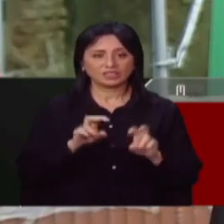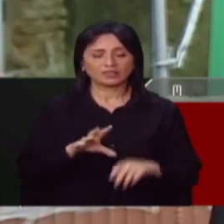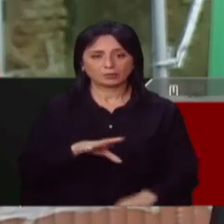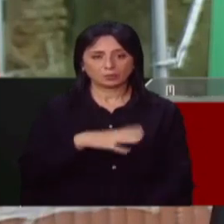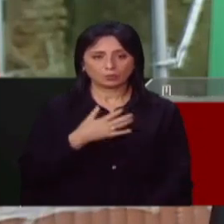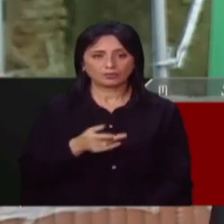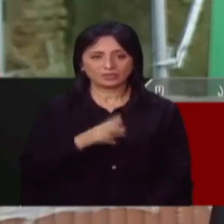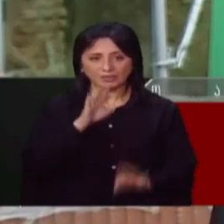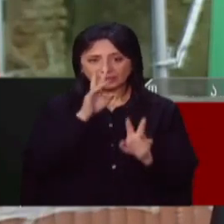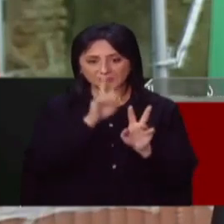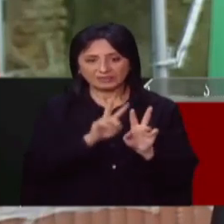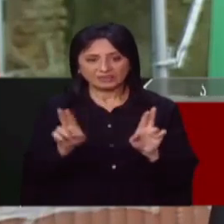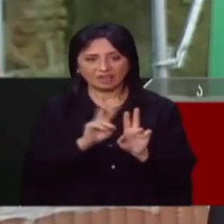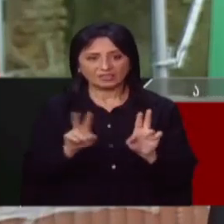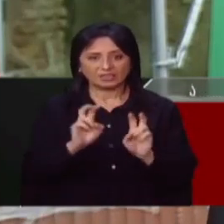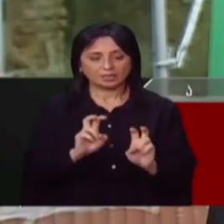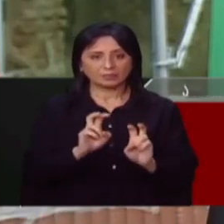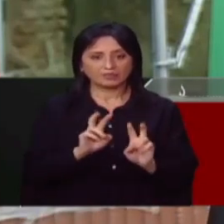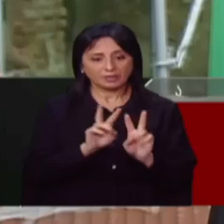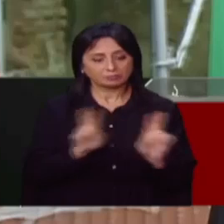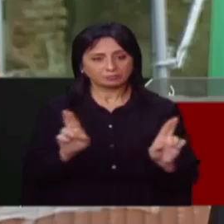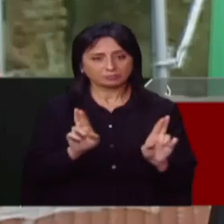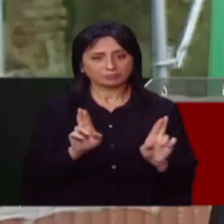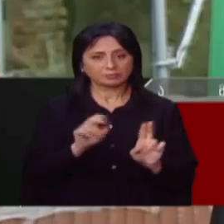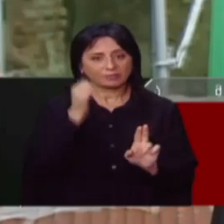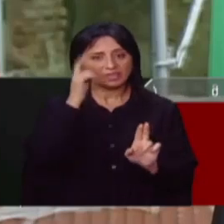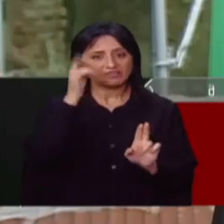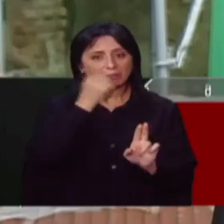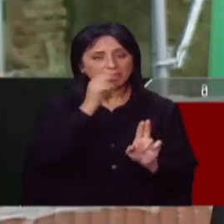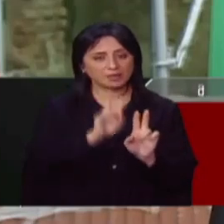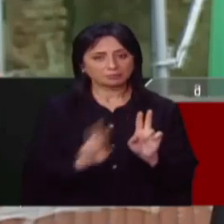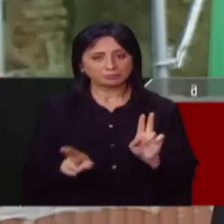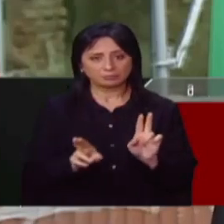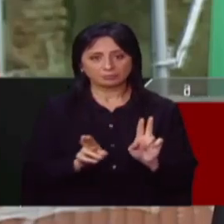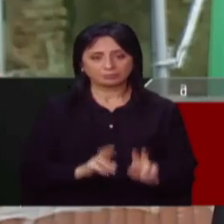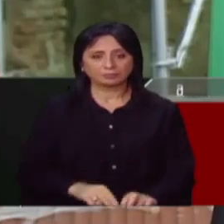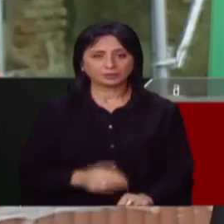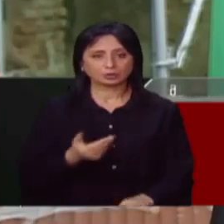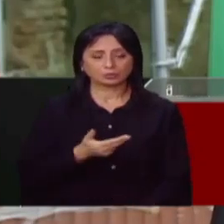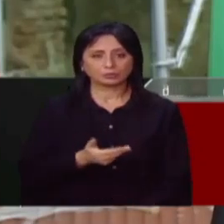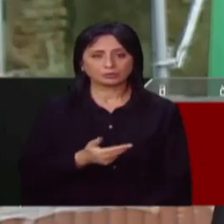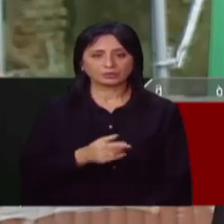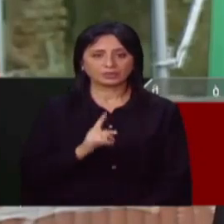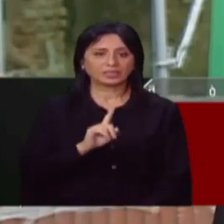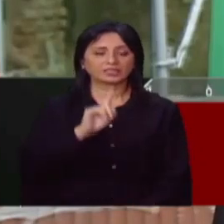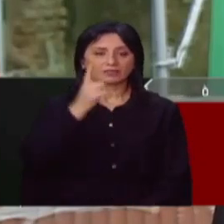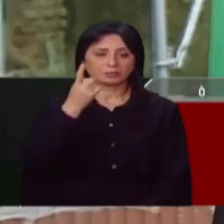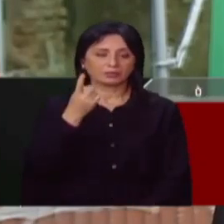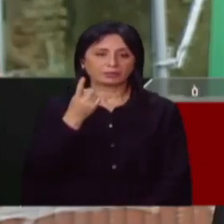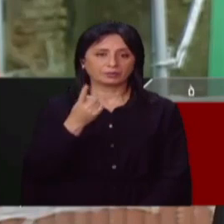იყოს მსგავსება მიმსგავსებული იმ ძველ მასალასთან, რომელიც